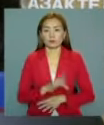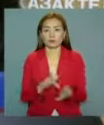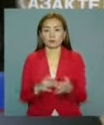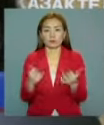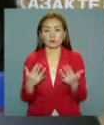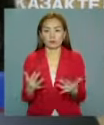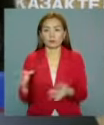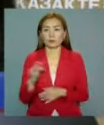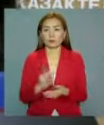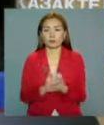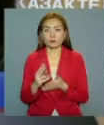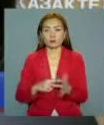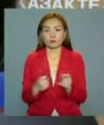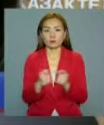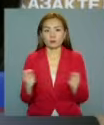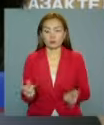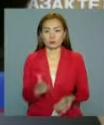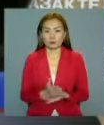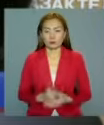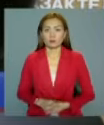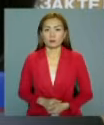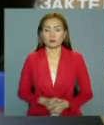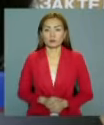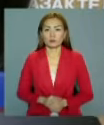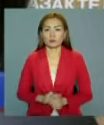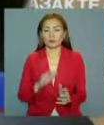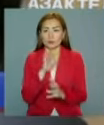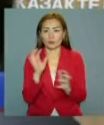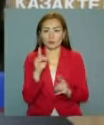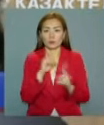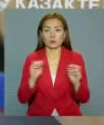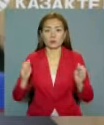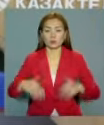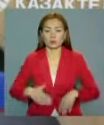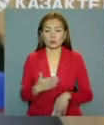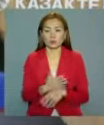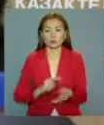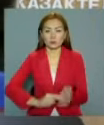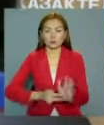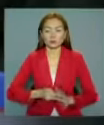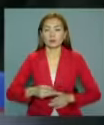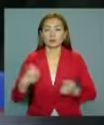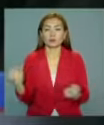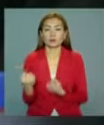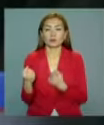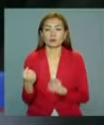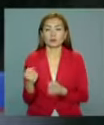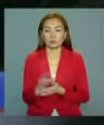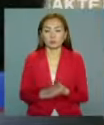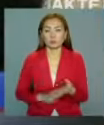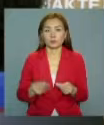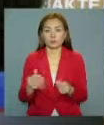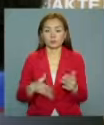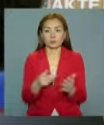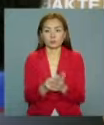орталықтың қажеттілігі жөнінде жобасын ұсынған болатын. Қамқоршылық кеңестің ұйғарымен бұл жоба өзінің қолдауын тауып,